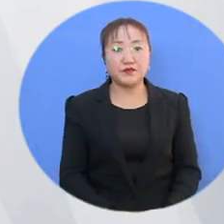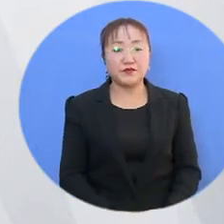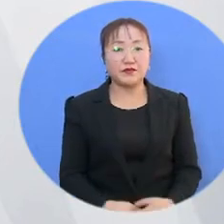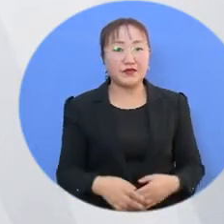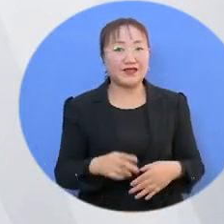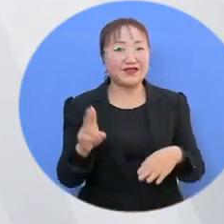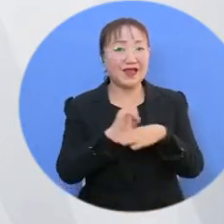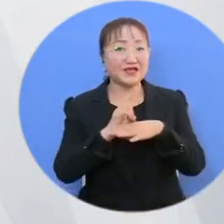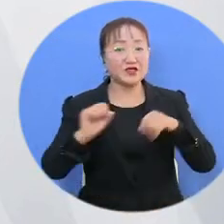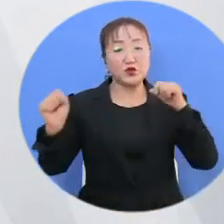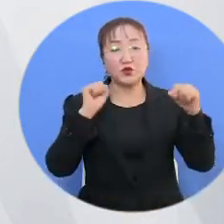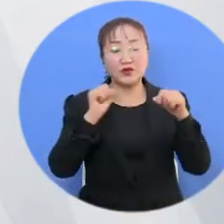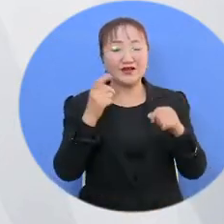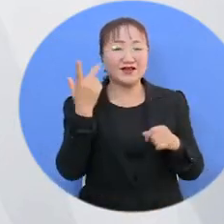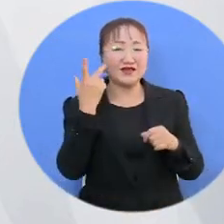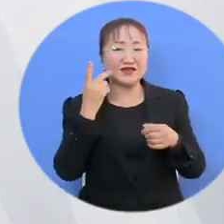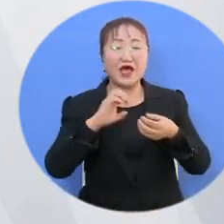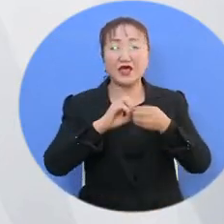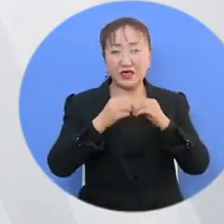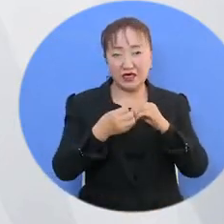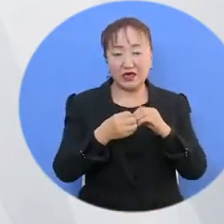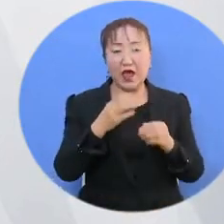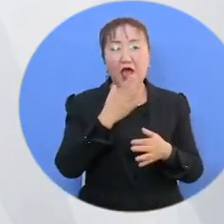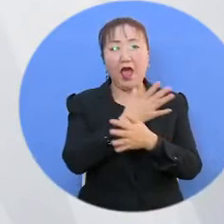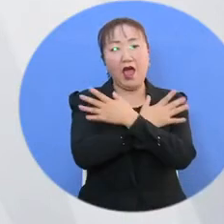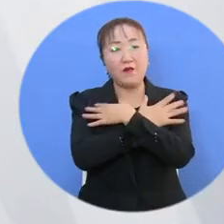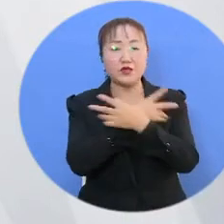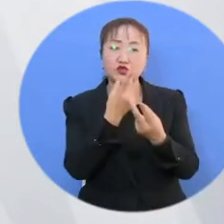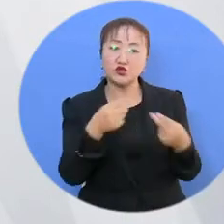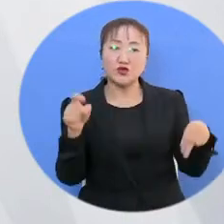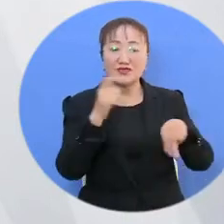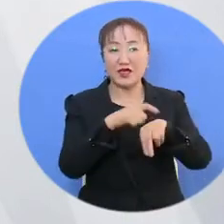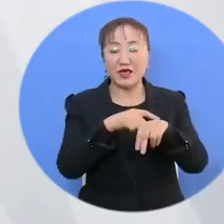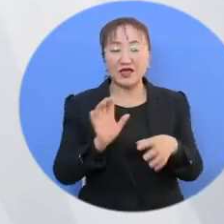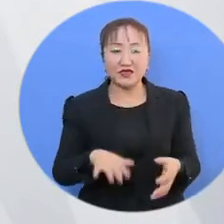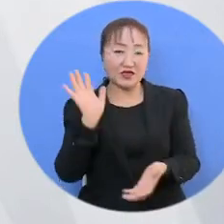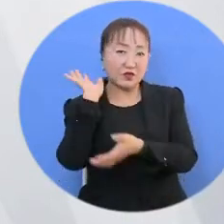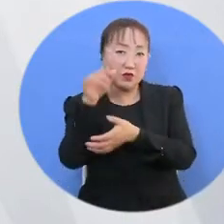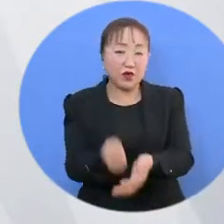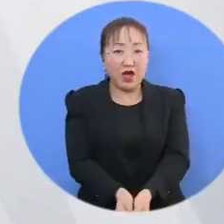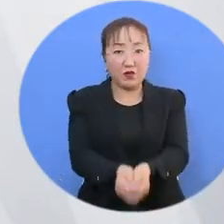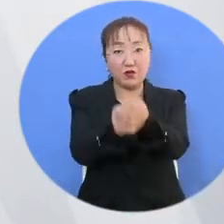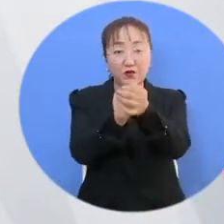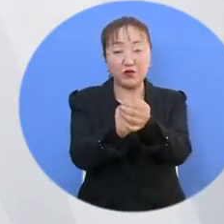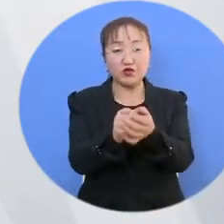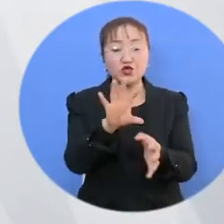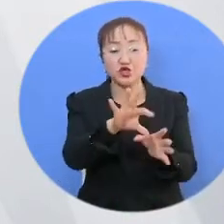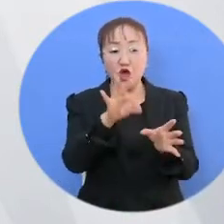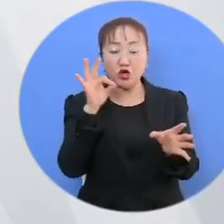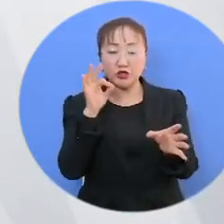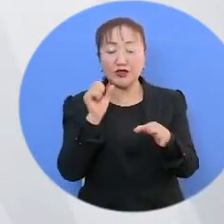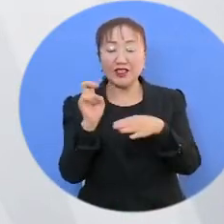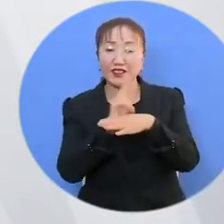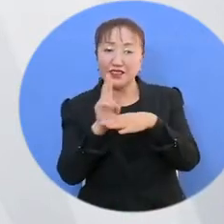Дасгал хөдөлгөөнийг тогтмол хийх. За мөн амар чөлөө цагаараа сагсан бөмбөг, хөл бөмбөг, гар бөмбөг зэрэг спортын төрлүүдийг сонгож